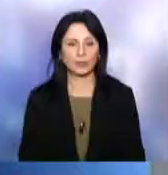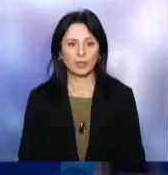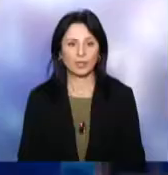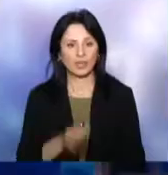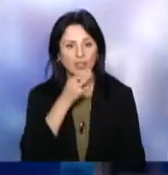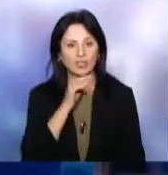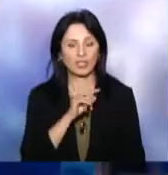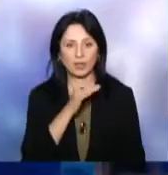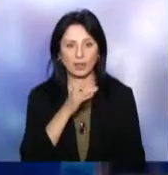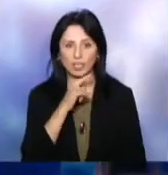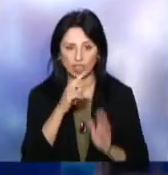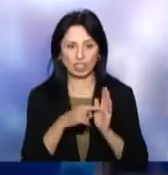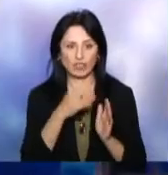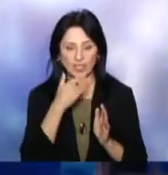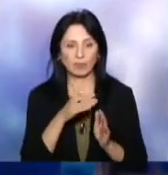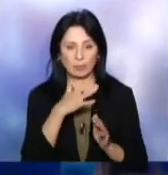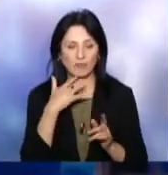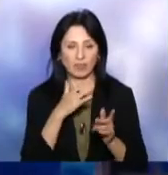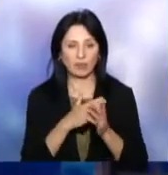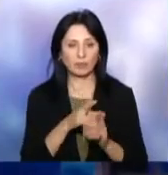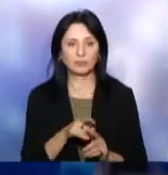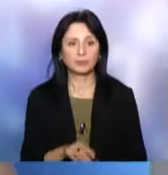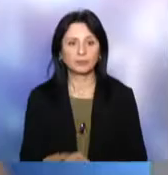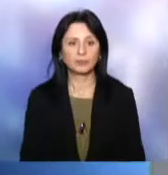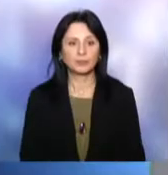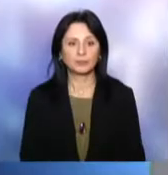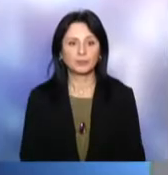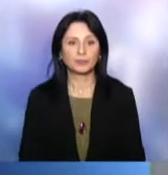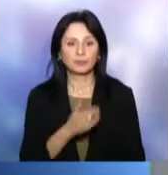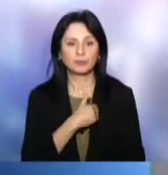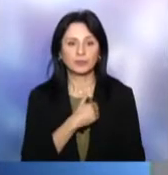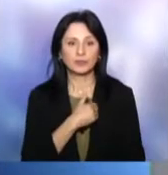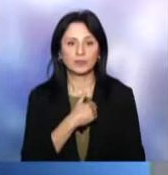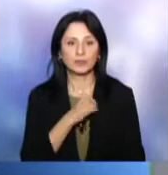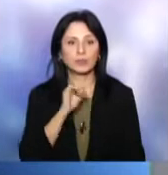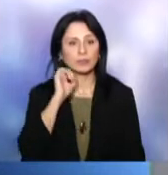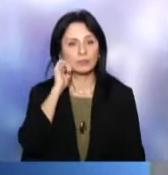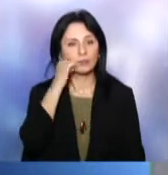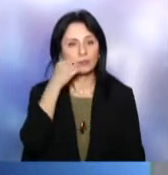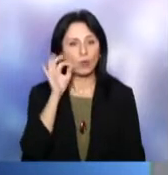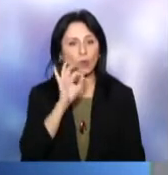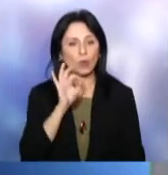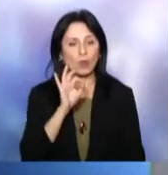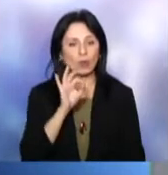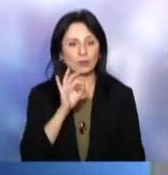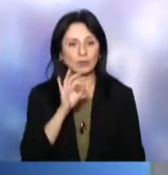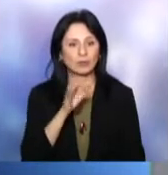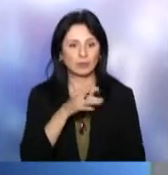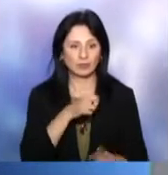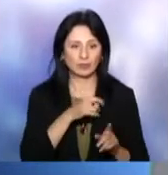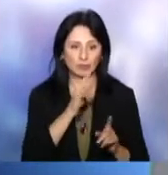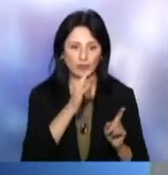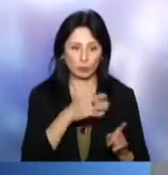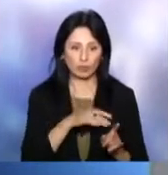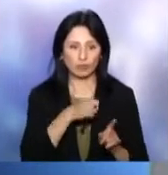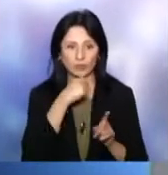კითხვას უპასუხებ, ბევრია როგორც გითხარით მაყურებლის კითხვა, მინდა ხანდაზმულობაზე ვისაუბროთ, იმიტომ რომ